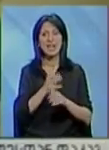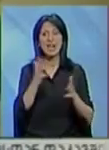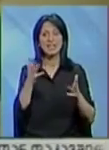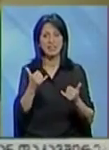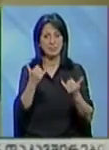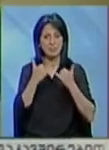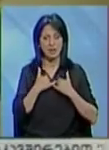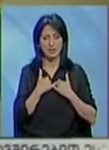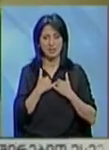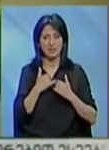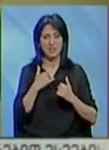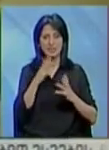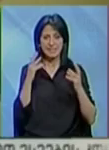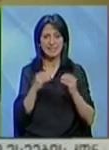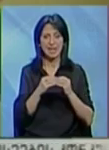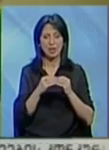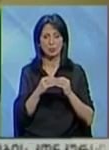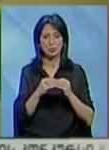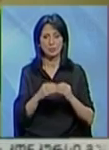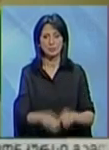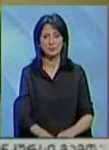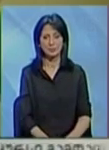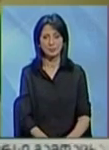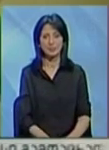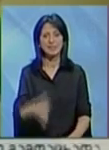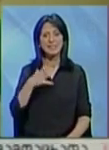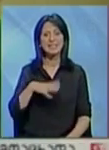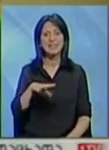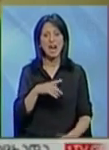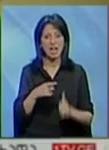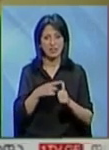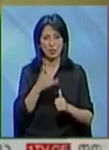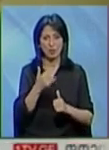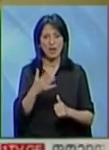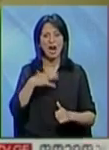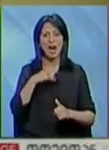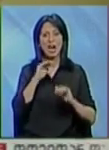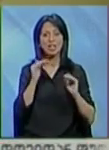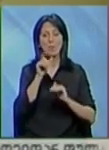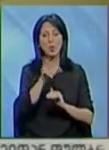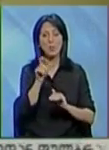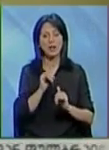დიდი პატივი საერთოდ საქართველოსადმი და ქართველ მომღერლებისადმი.